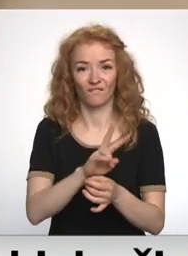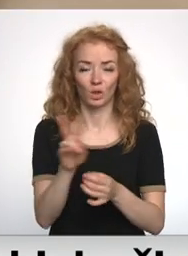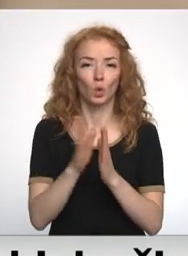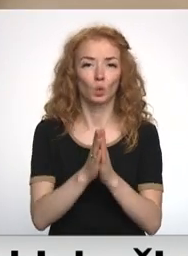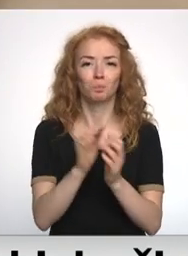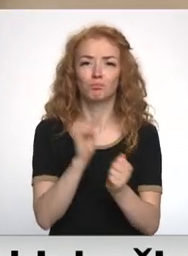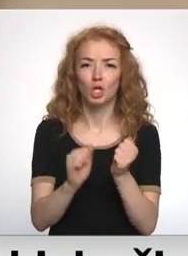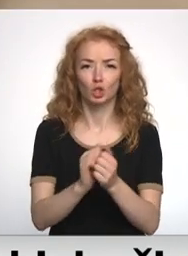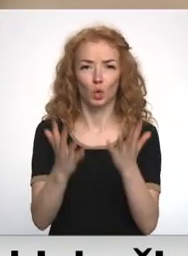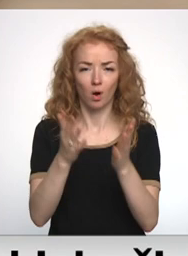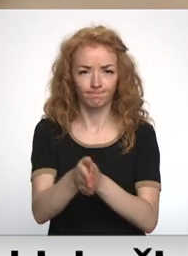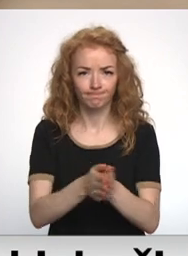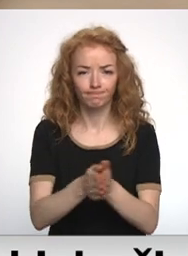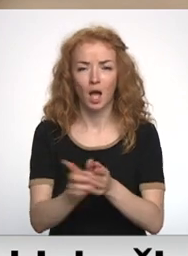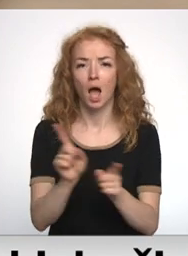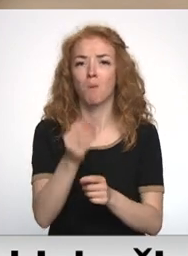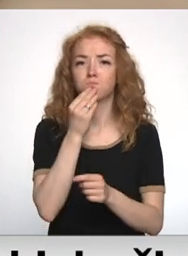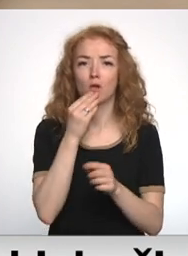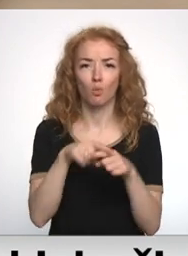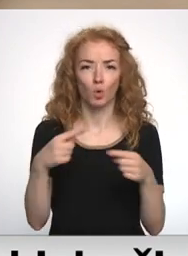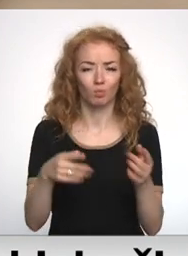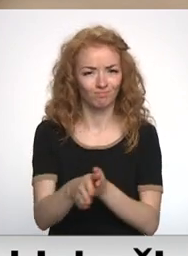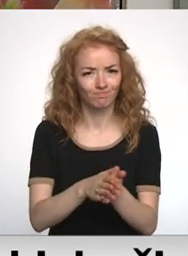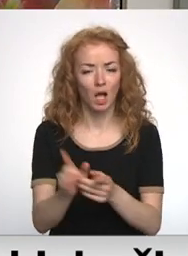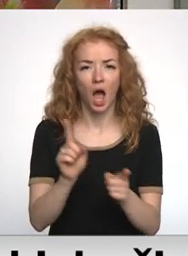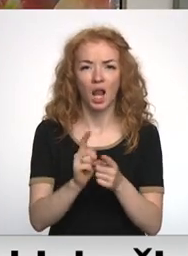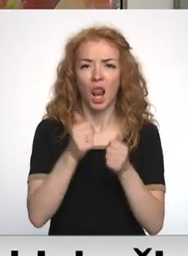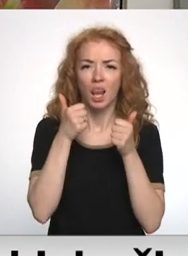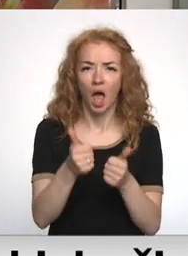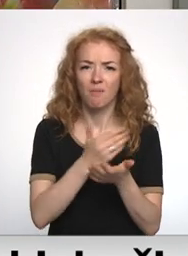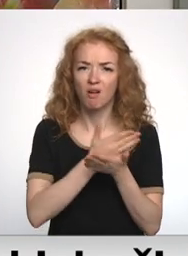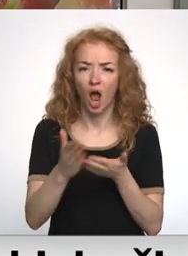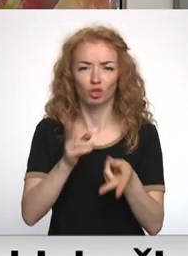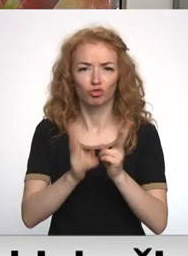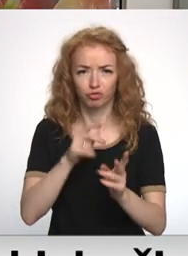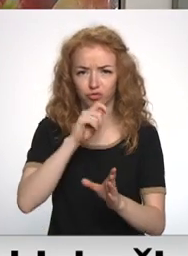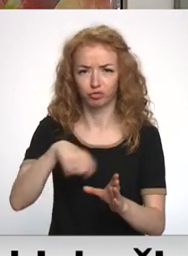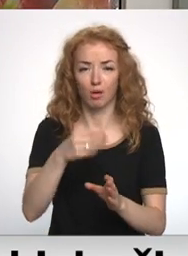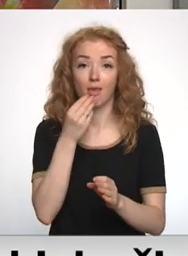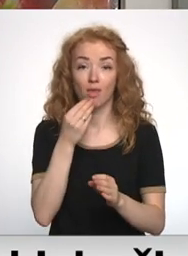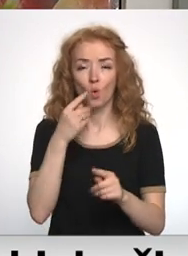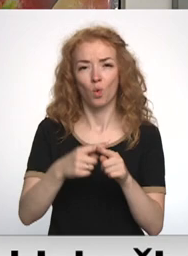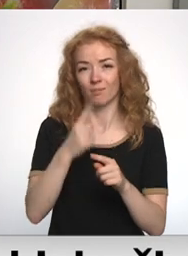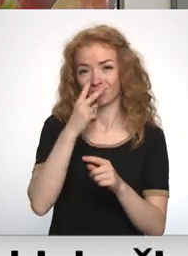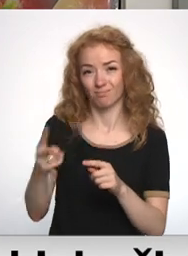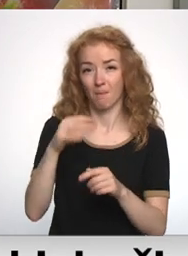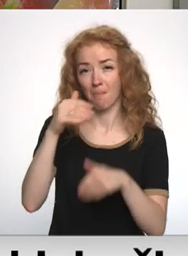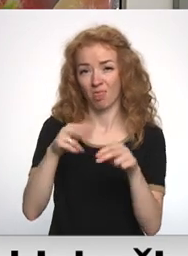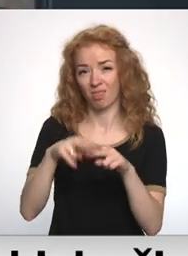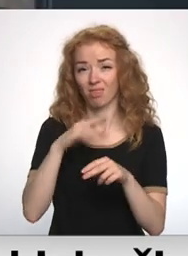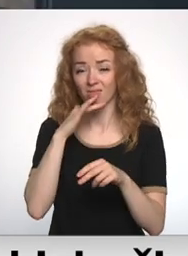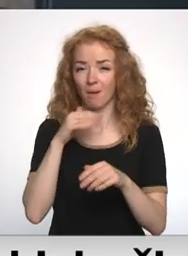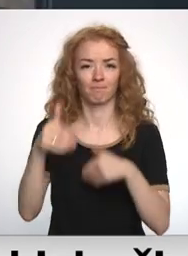mazgāt rokas, mazgāt pārtikas produktus, ēst kārtīgi pagatavotu pārtiku un nepeldēties, ja rodas šaubas par ūdens